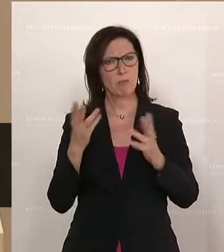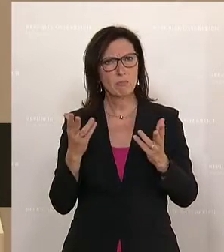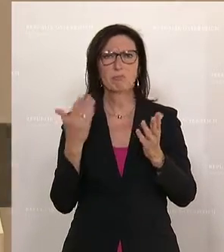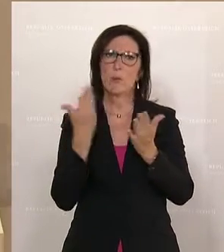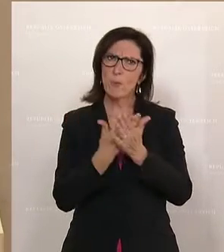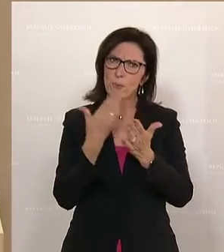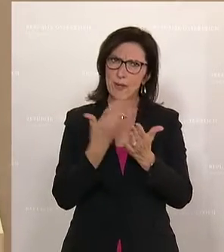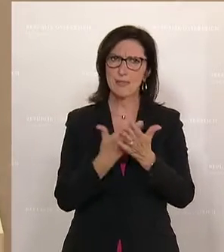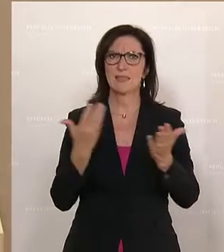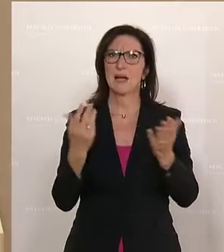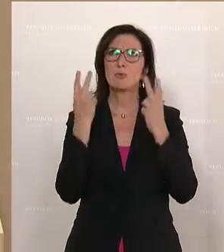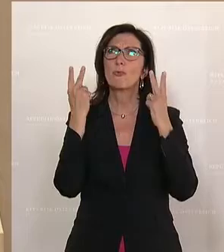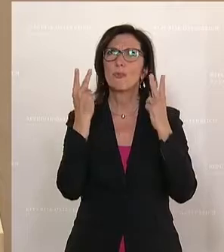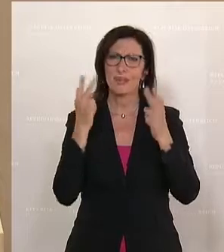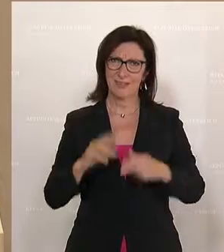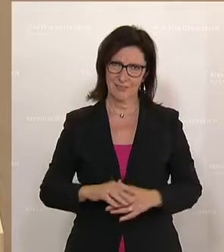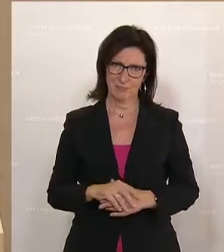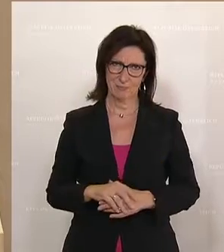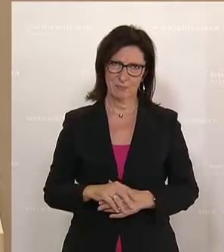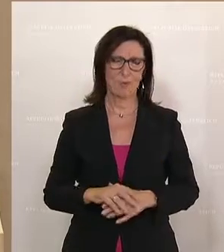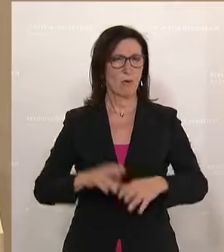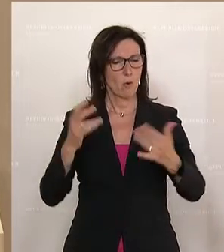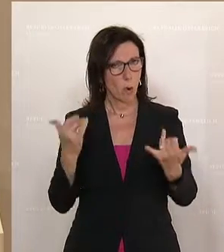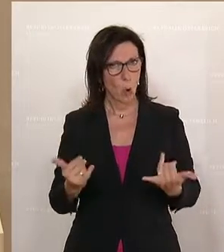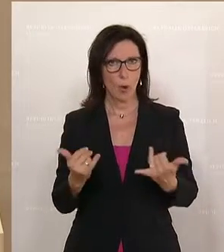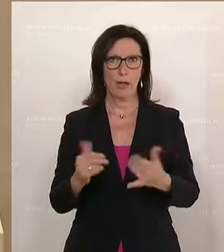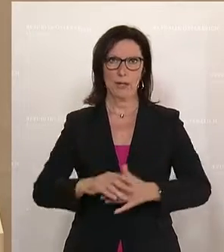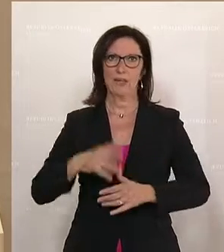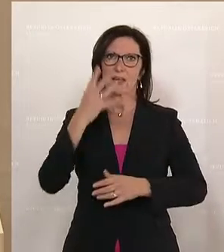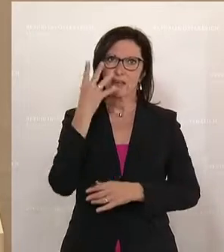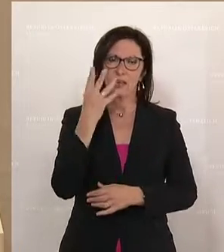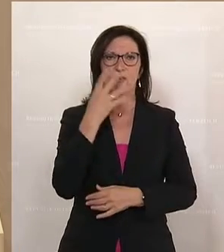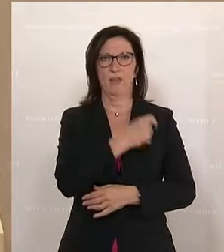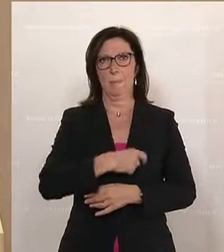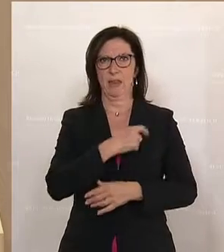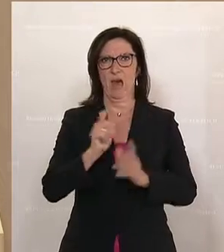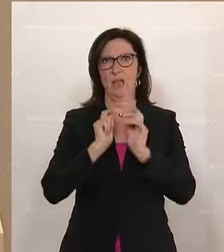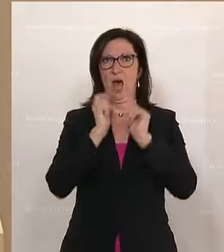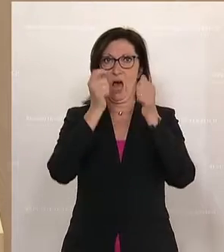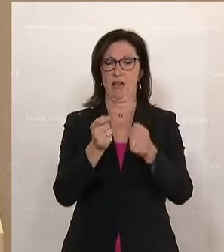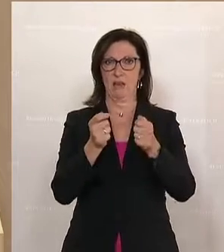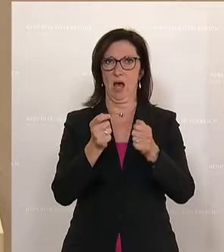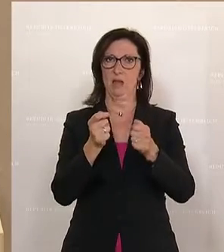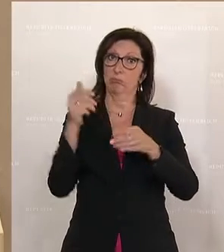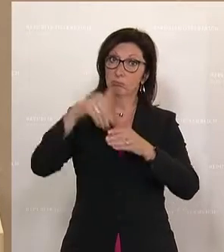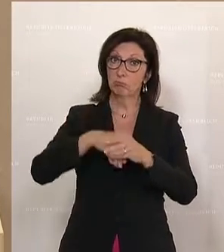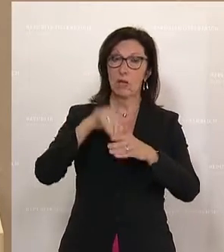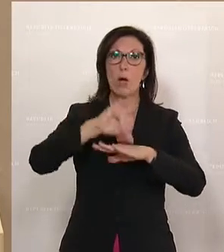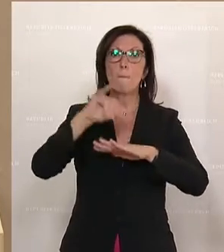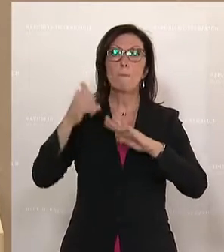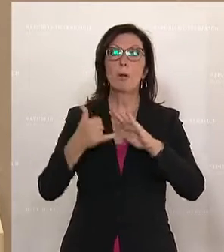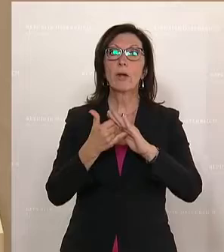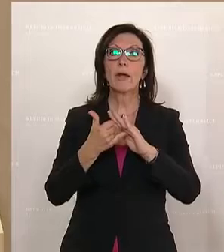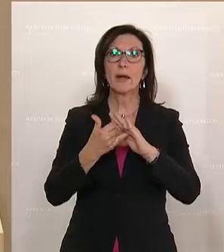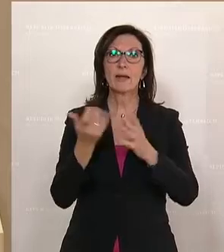ist es auch so wichtig, dass wir heute mit einem Vier-Parteien-Antrag das Projekt der